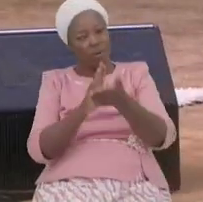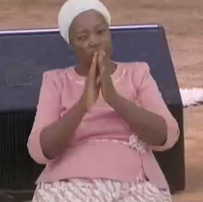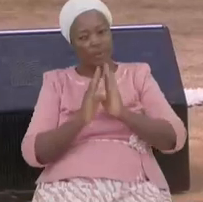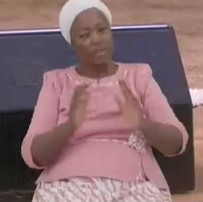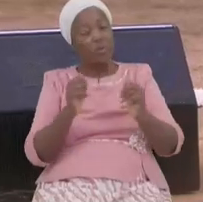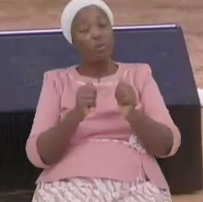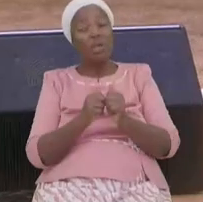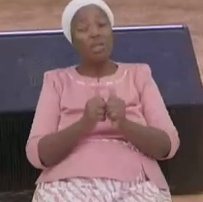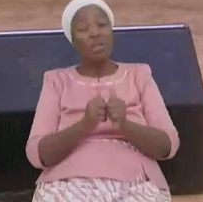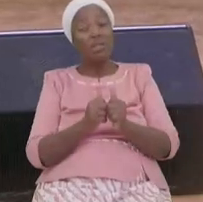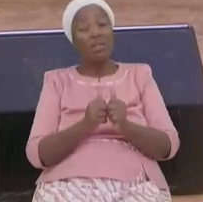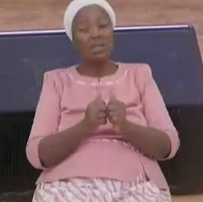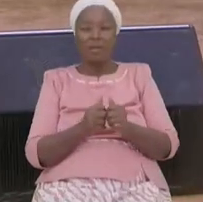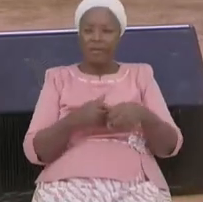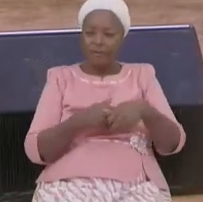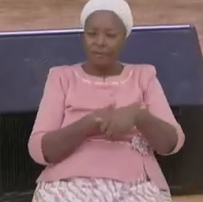Recherchez la paix avec.